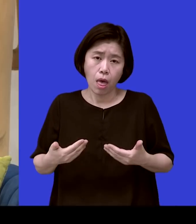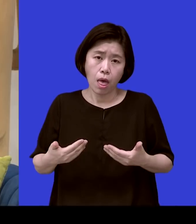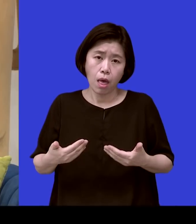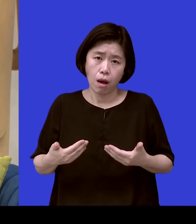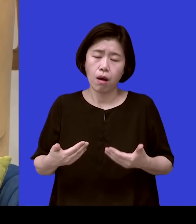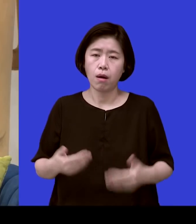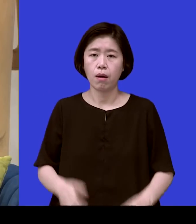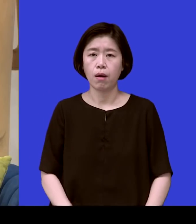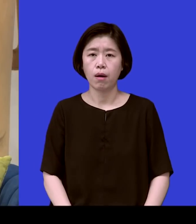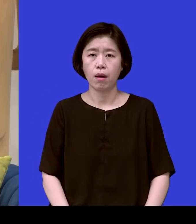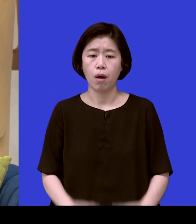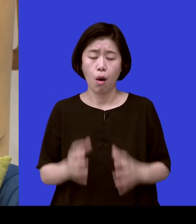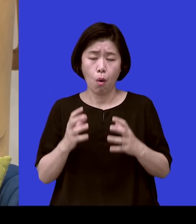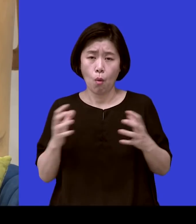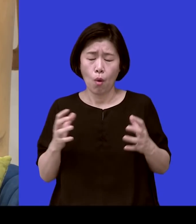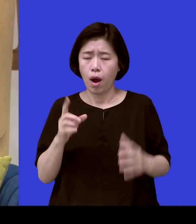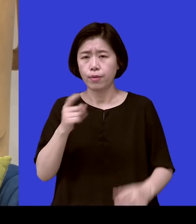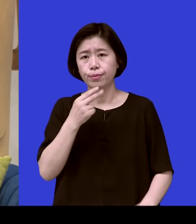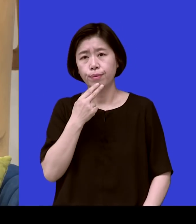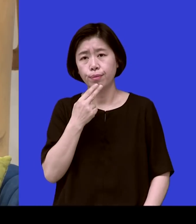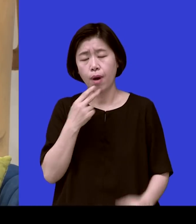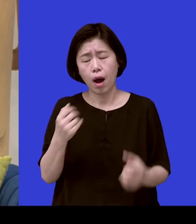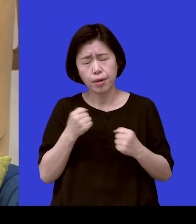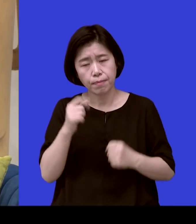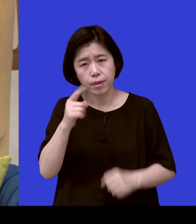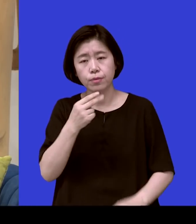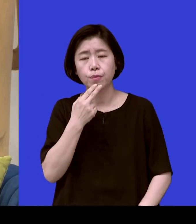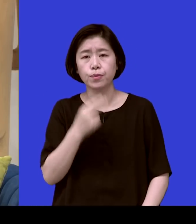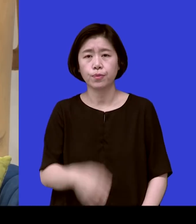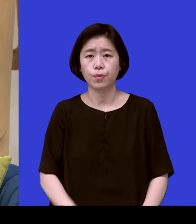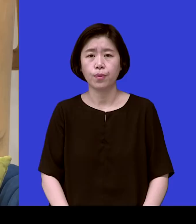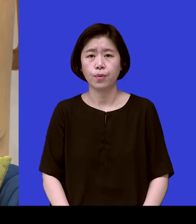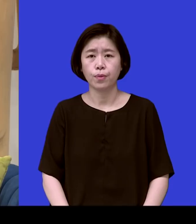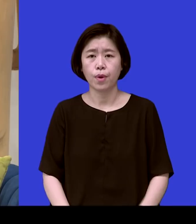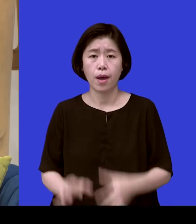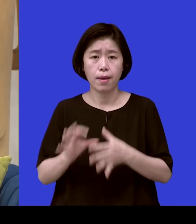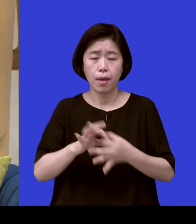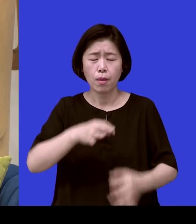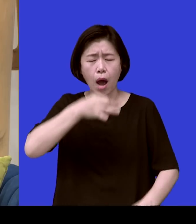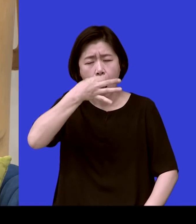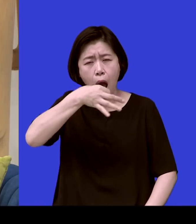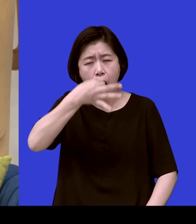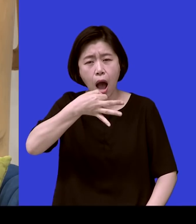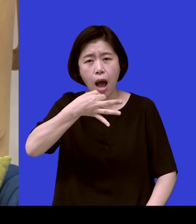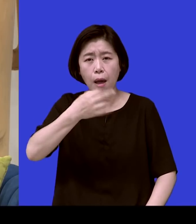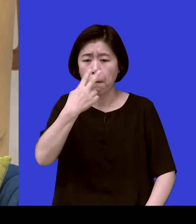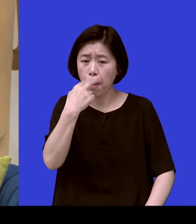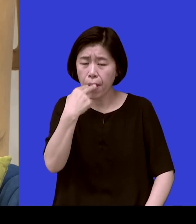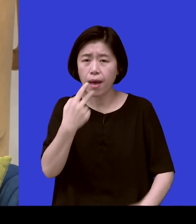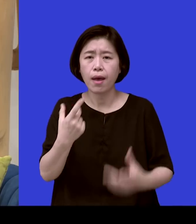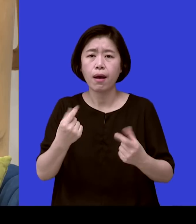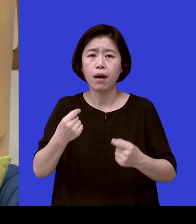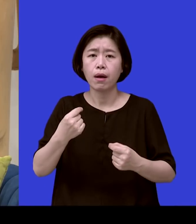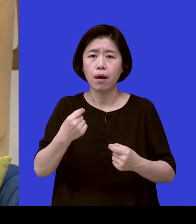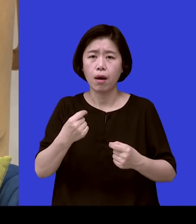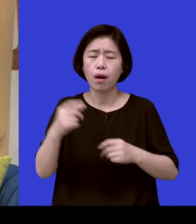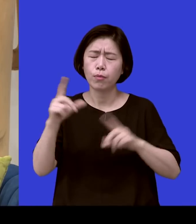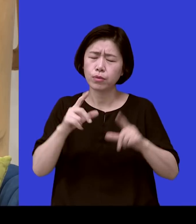제가 몸이 이래가지고는 살 수가 없어요. 저 좀 도와주세요. 그리고 앞에를